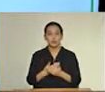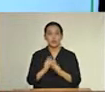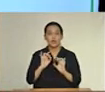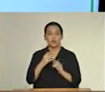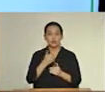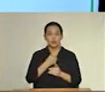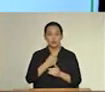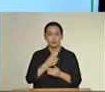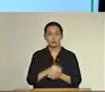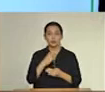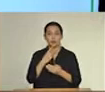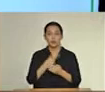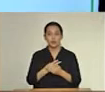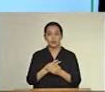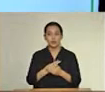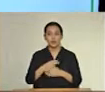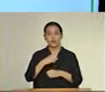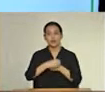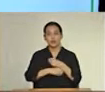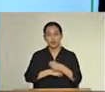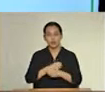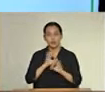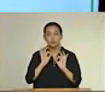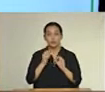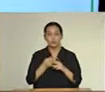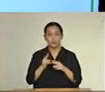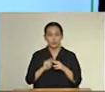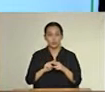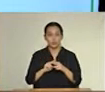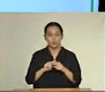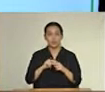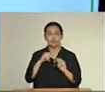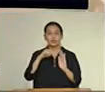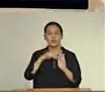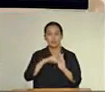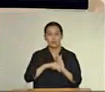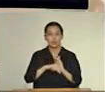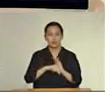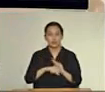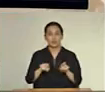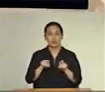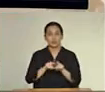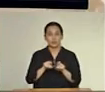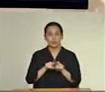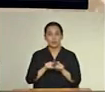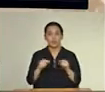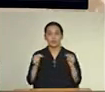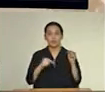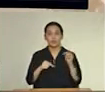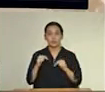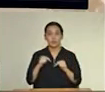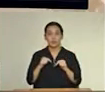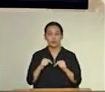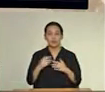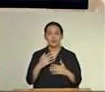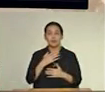keltirmoqchiman. Mana bu yerda ko'rib turganingiz ayiqlar, to'g'rimi? Bularning tuzilishi tashqi tomondan bir-biriga o'xshash bo'lishi mumkin. Ularning